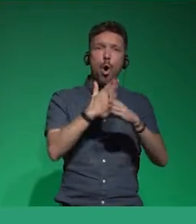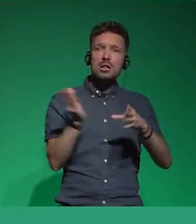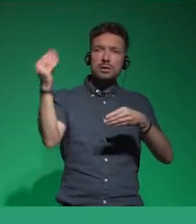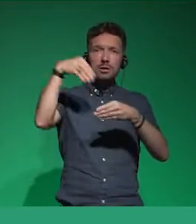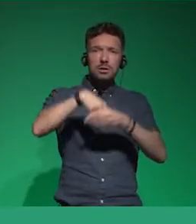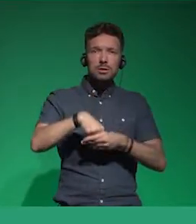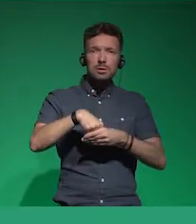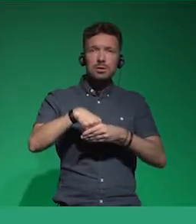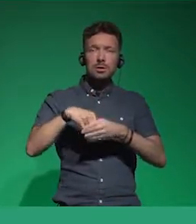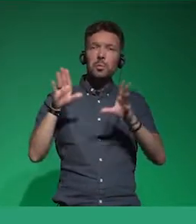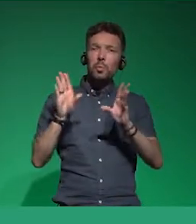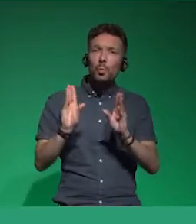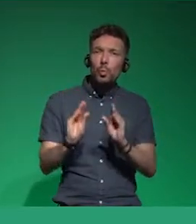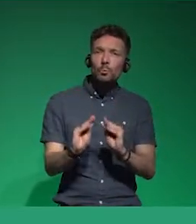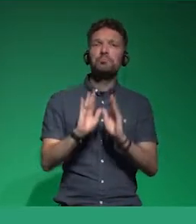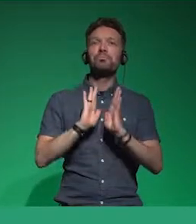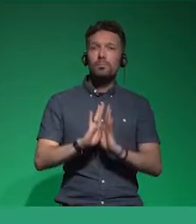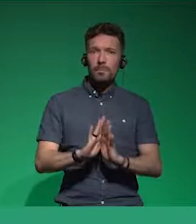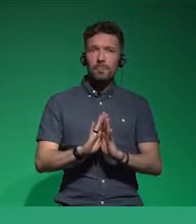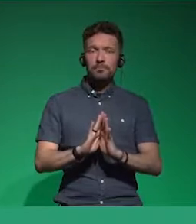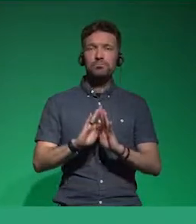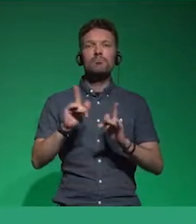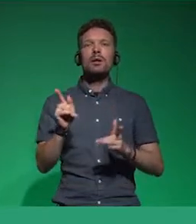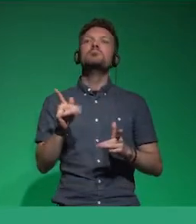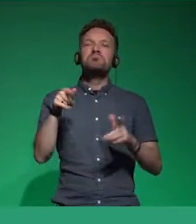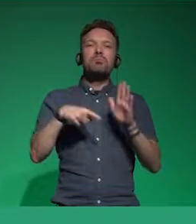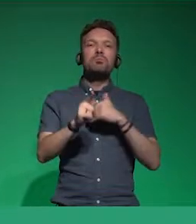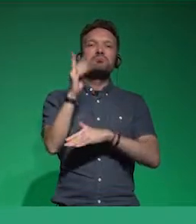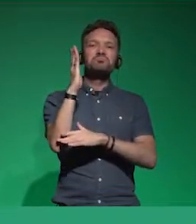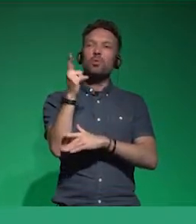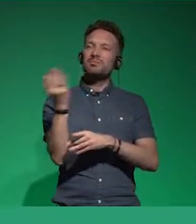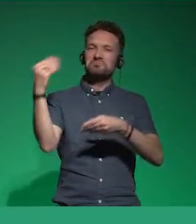langlebigen Holzprodukten lagern wir den schädlichen Kohlenstoff ein.